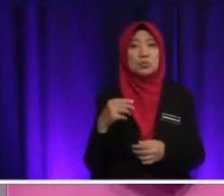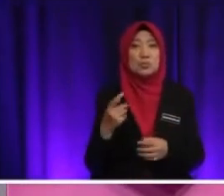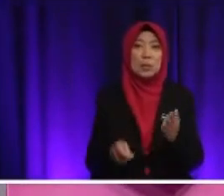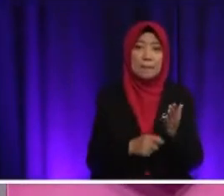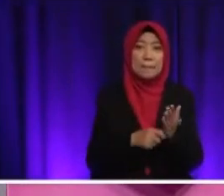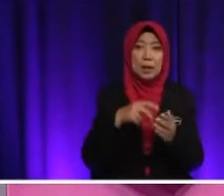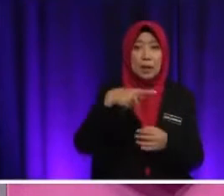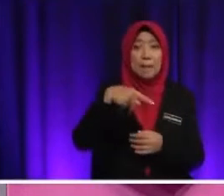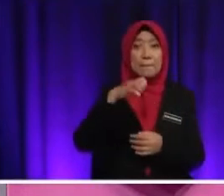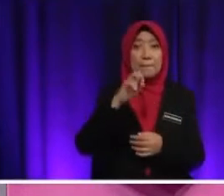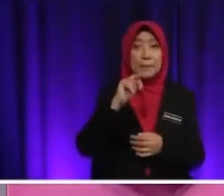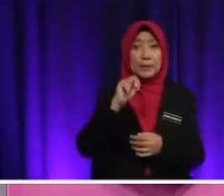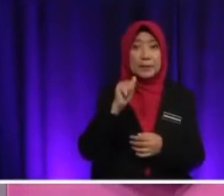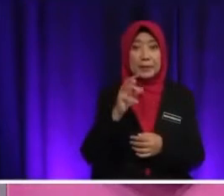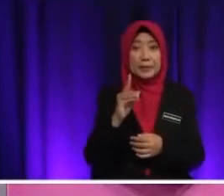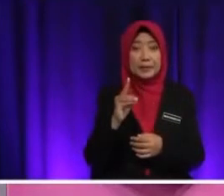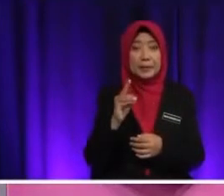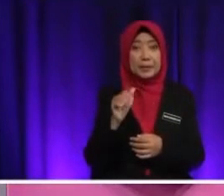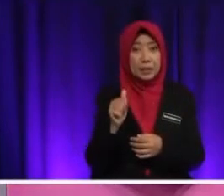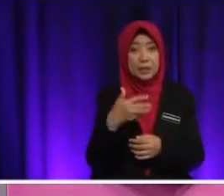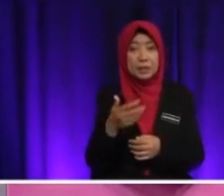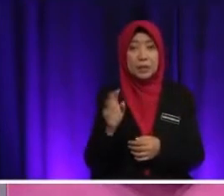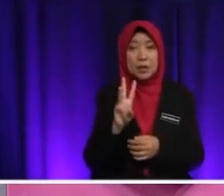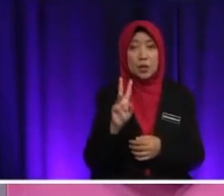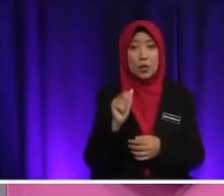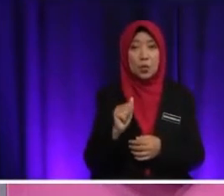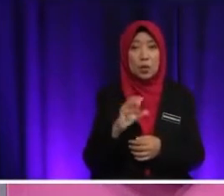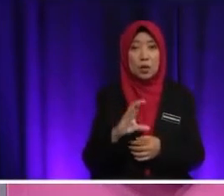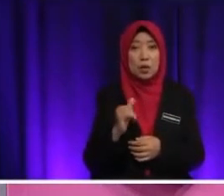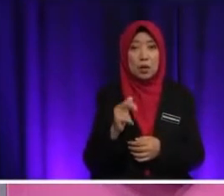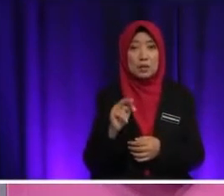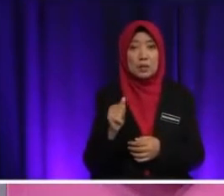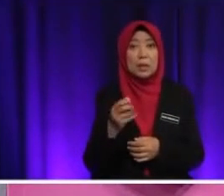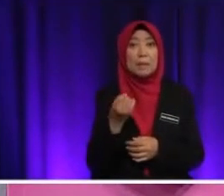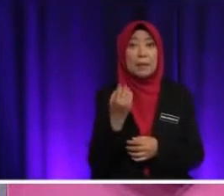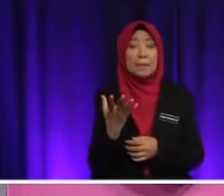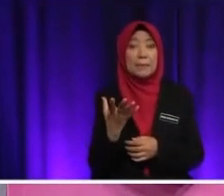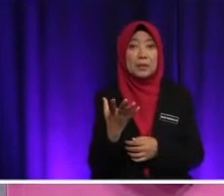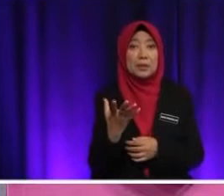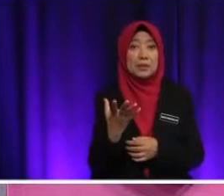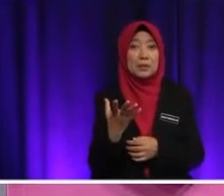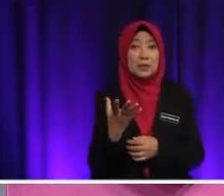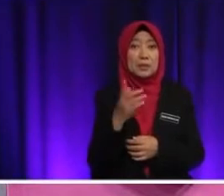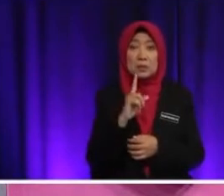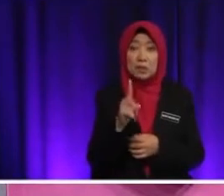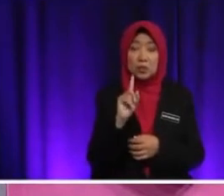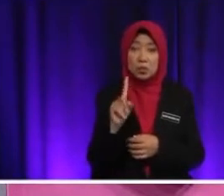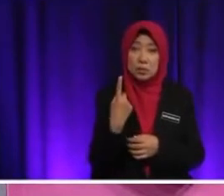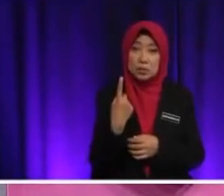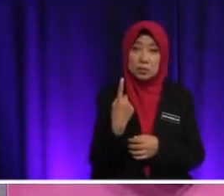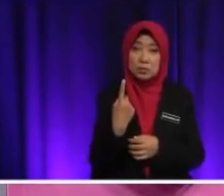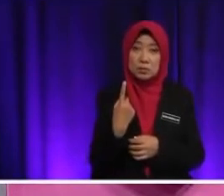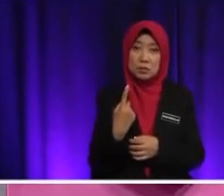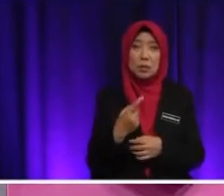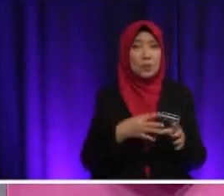Saya dah bagi tahu untuk soalan kebat jawapannya berapa? Satu. Murid-murid berapa? Satu saja.